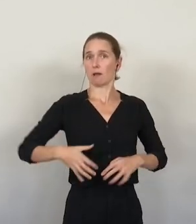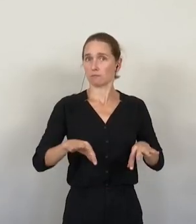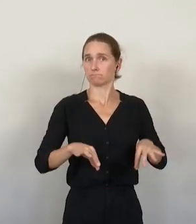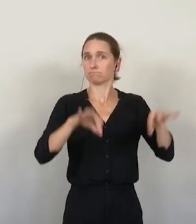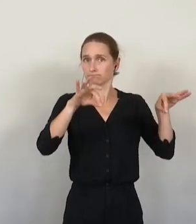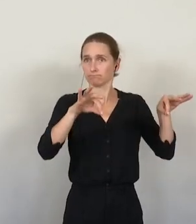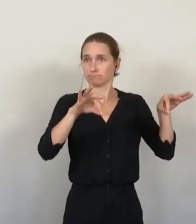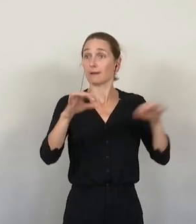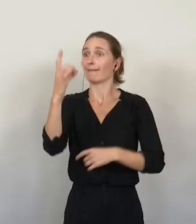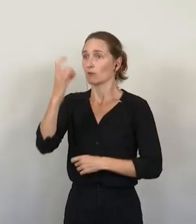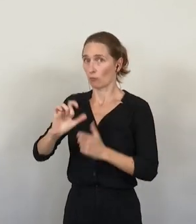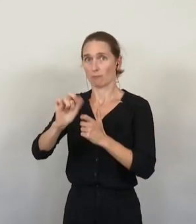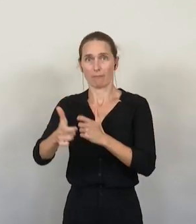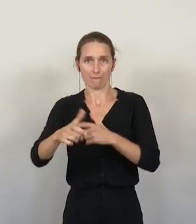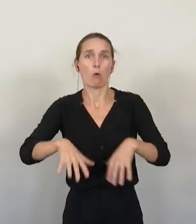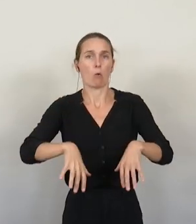nous le reprendrons